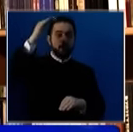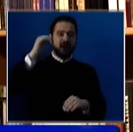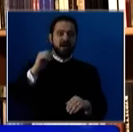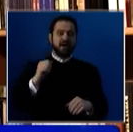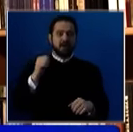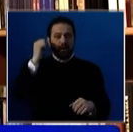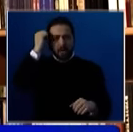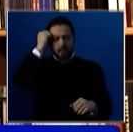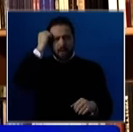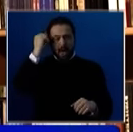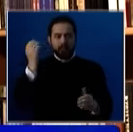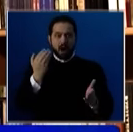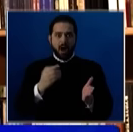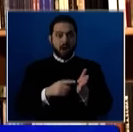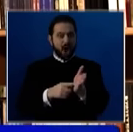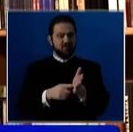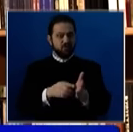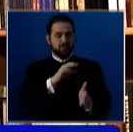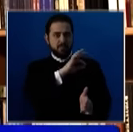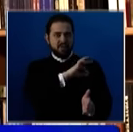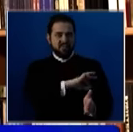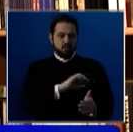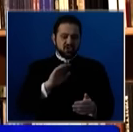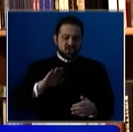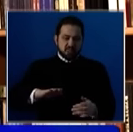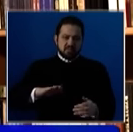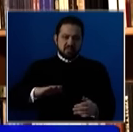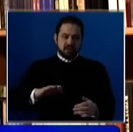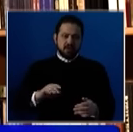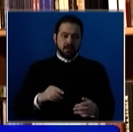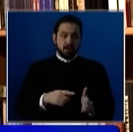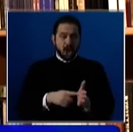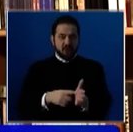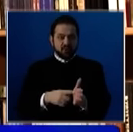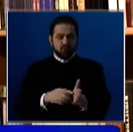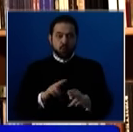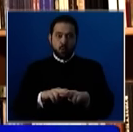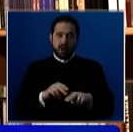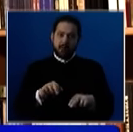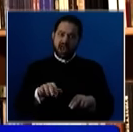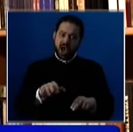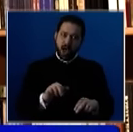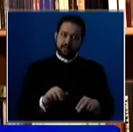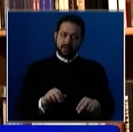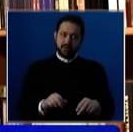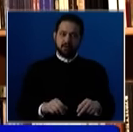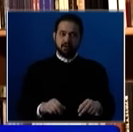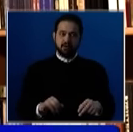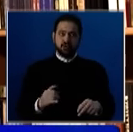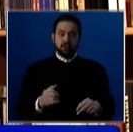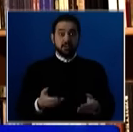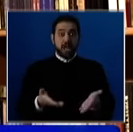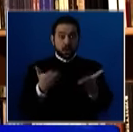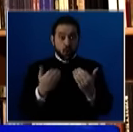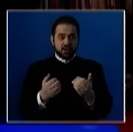Omul care l-a văzut pe fiul cel mic fără de minte la început, l-a văzut la întoarcere la fel fără de minte, ba chiar ca pe un